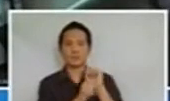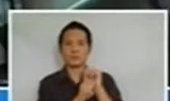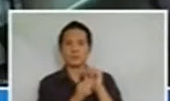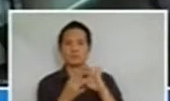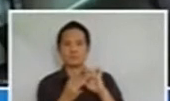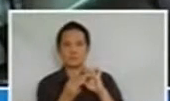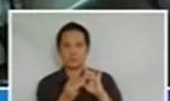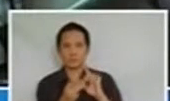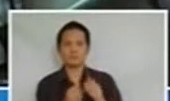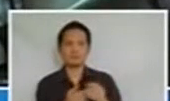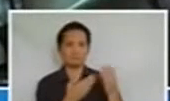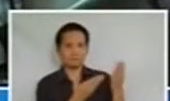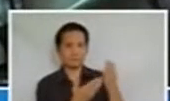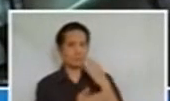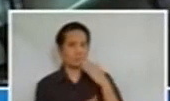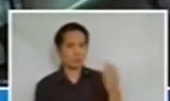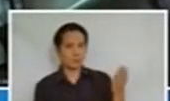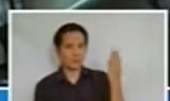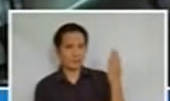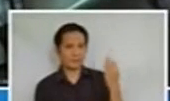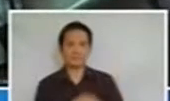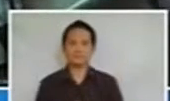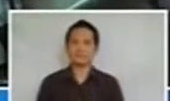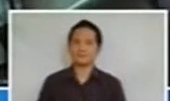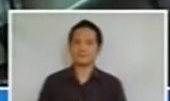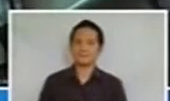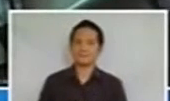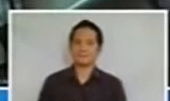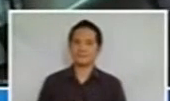System o OASIS. Ano ba ang layunin